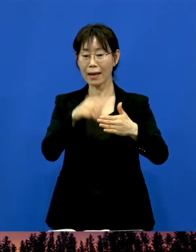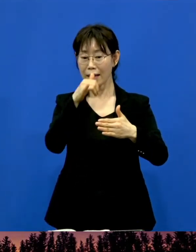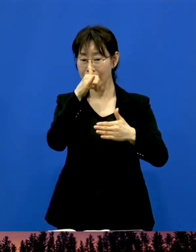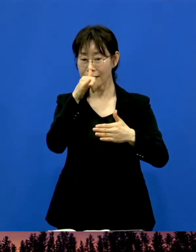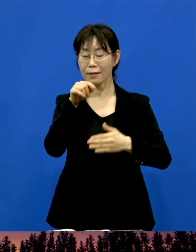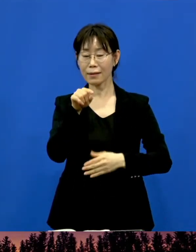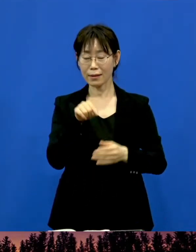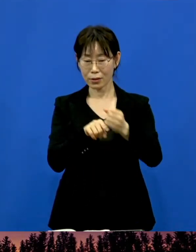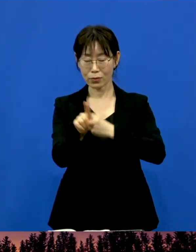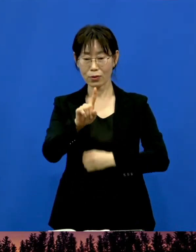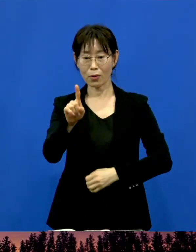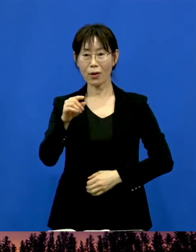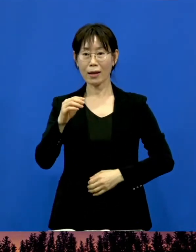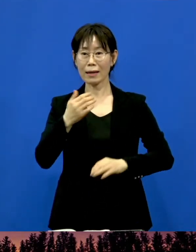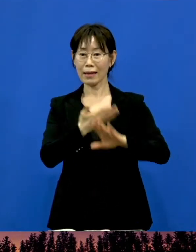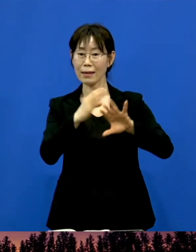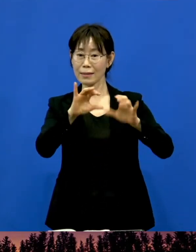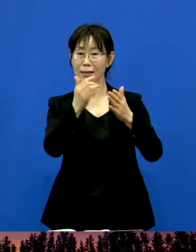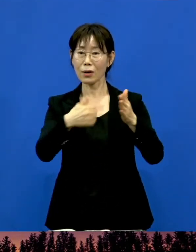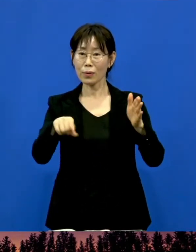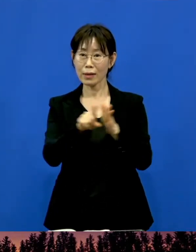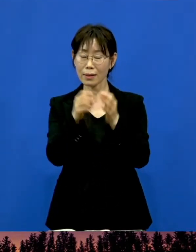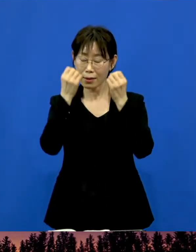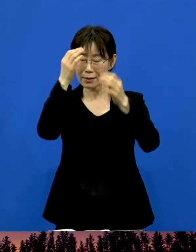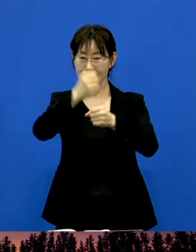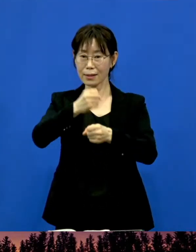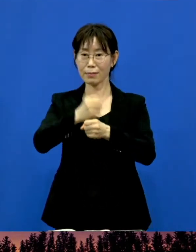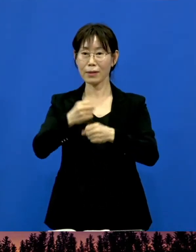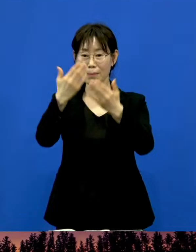위하여 지음을 받았기 때문이다.